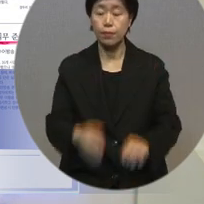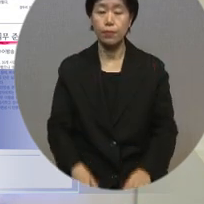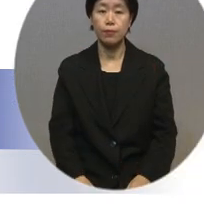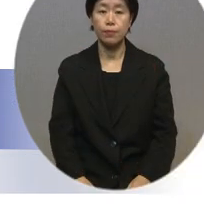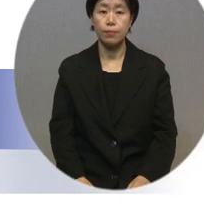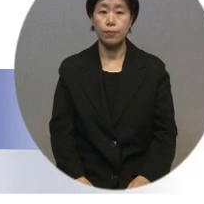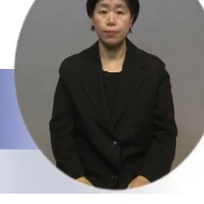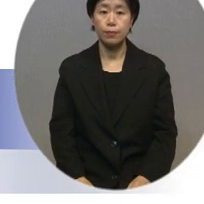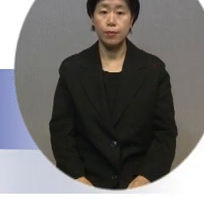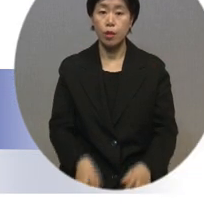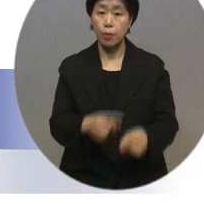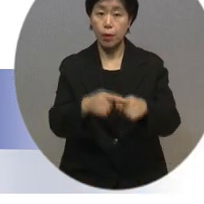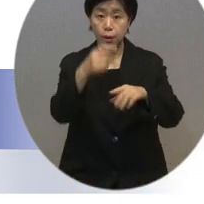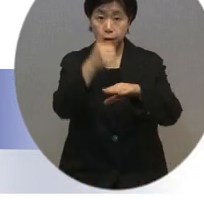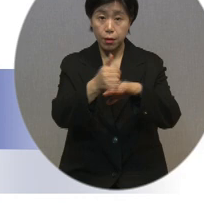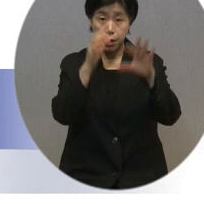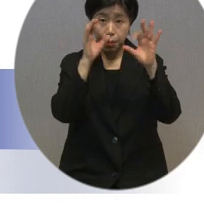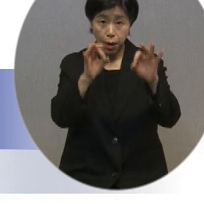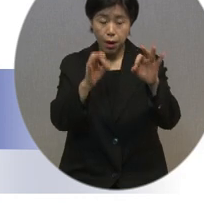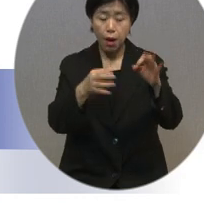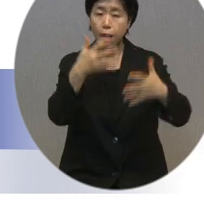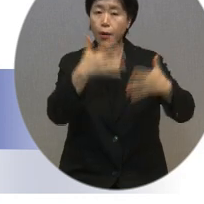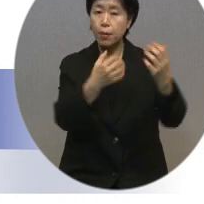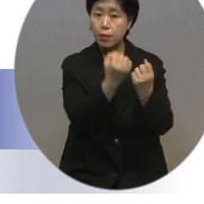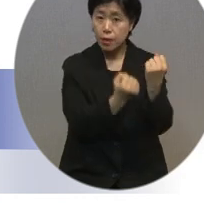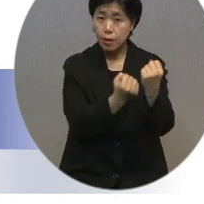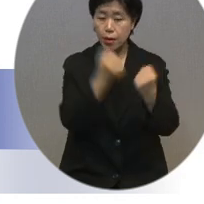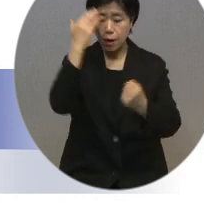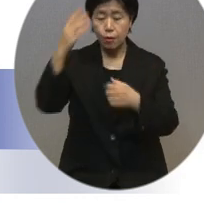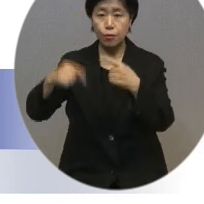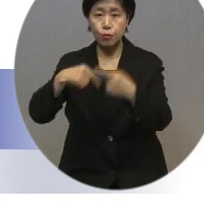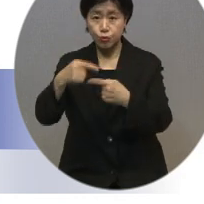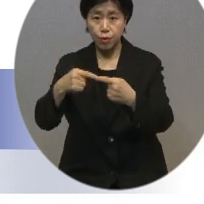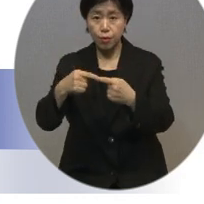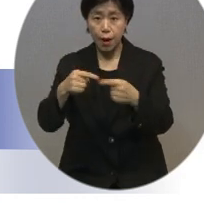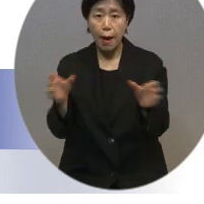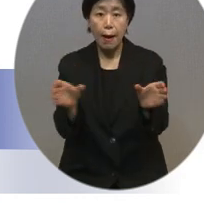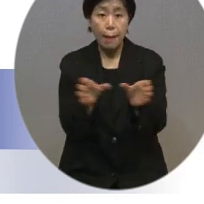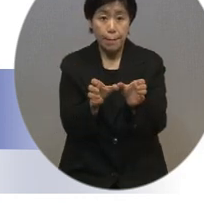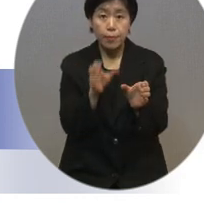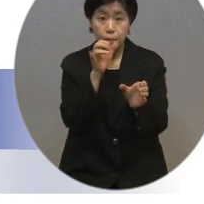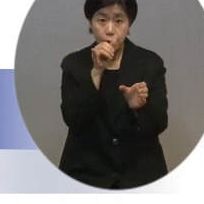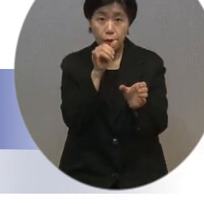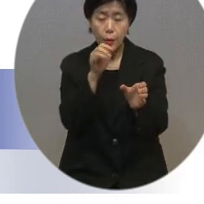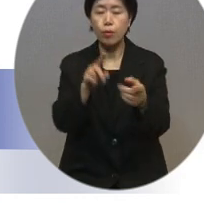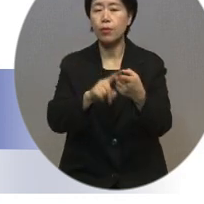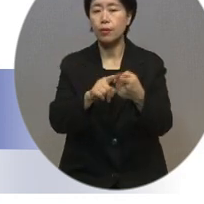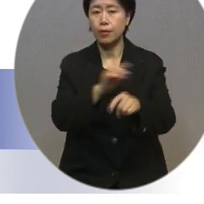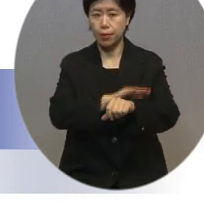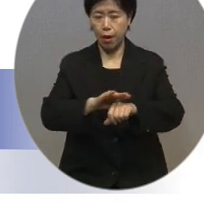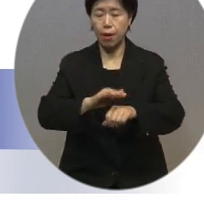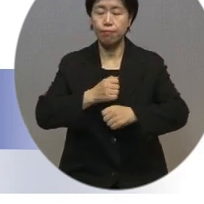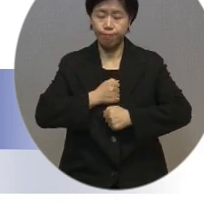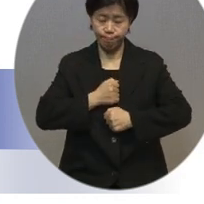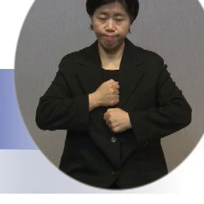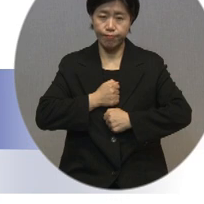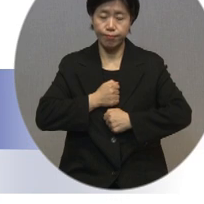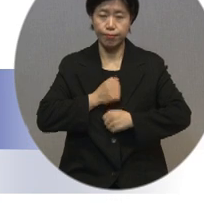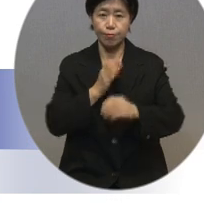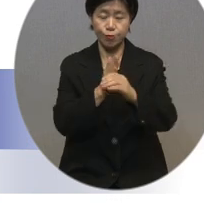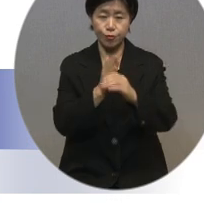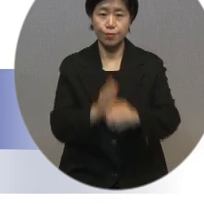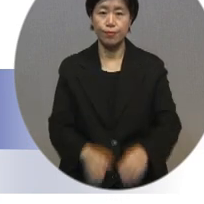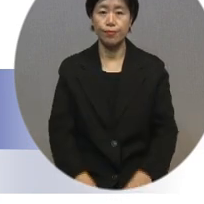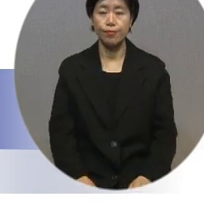실렸습니다 평가 결과 화면 해설과 한국 수어방송 편성 의무는 모든 사업자가 편성 의무를